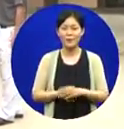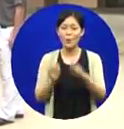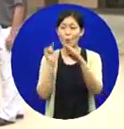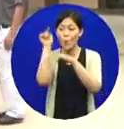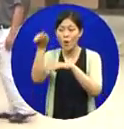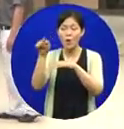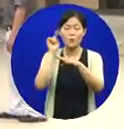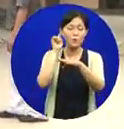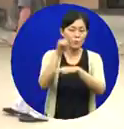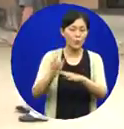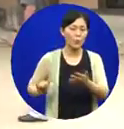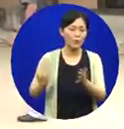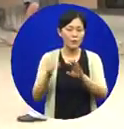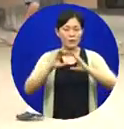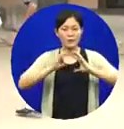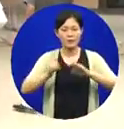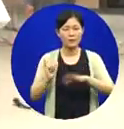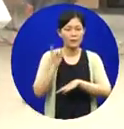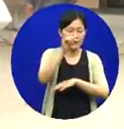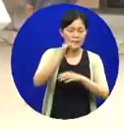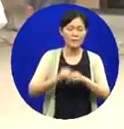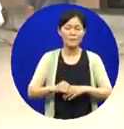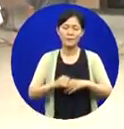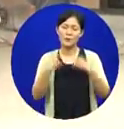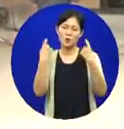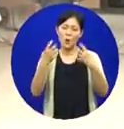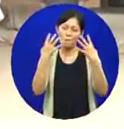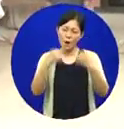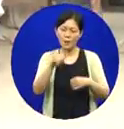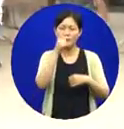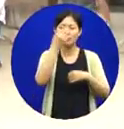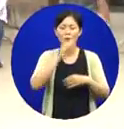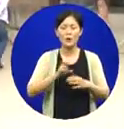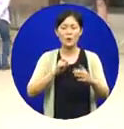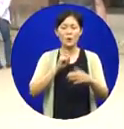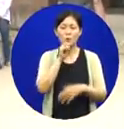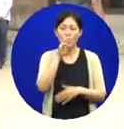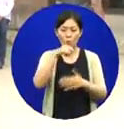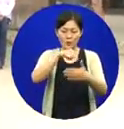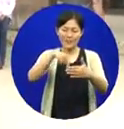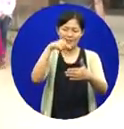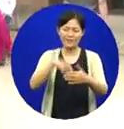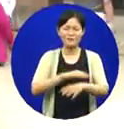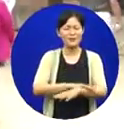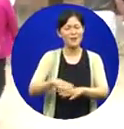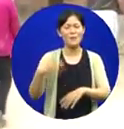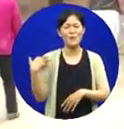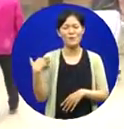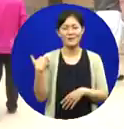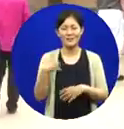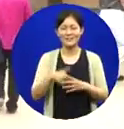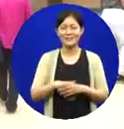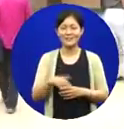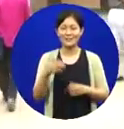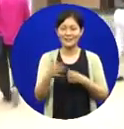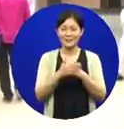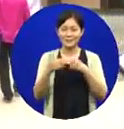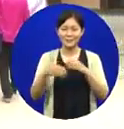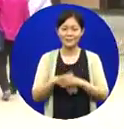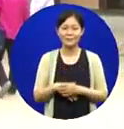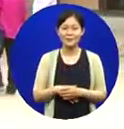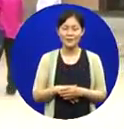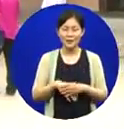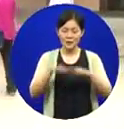외부 뭐 타지역은 관광이다 여행이다 많이 다녔는데 용인은 골고루 사실 아는 사람들이 많지 않습니다.